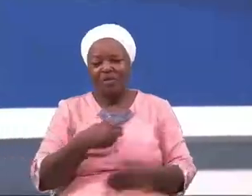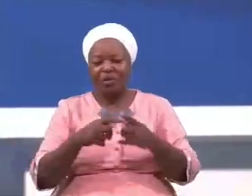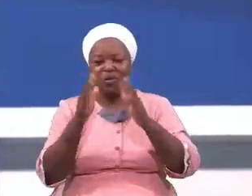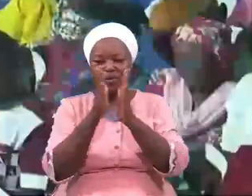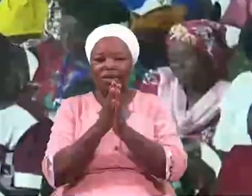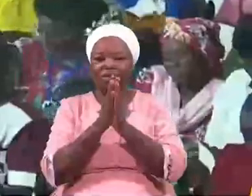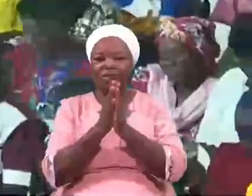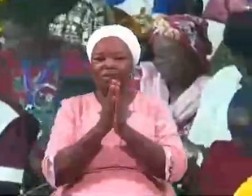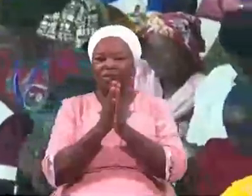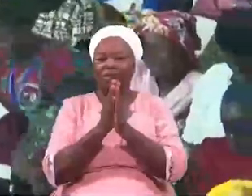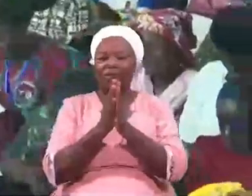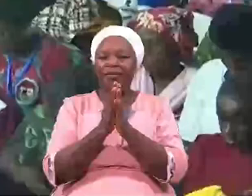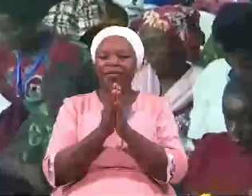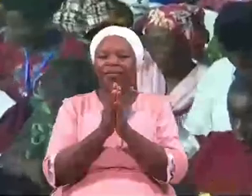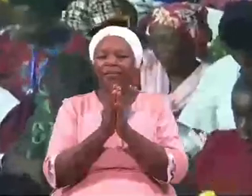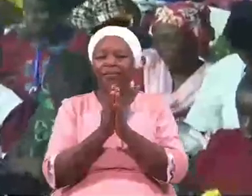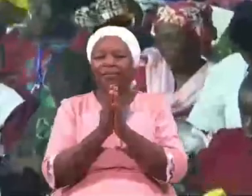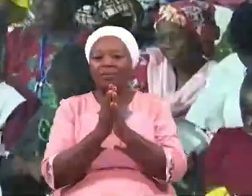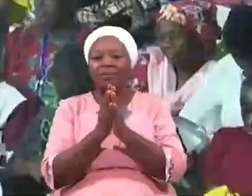Tête baissée, les yeux fermés.